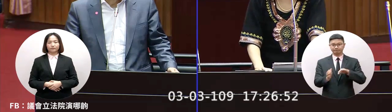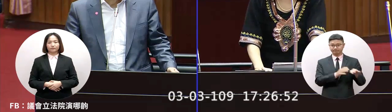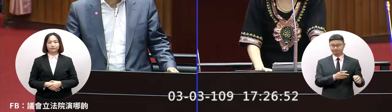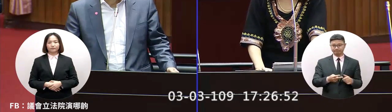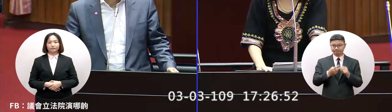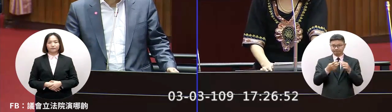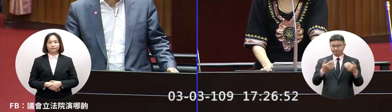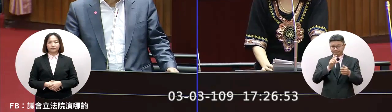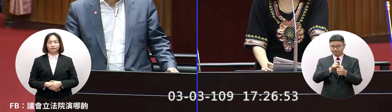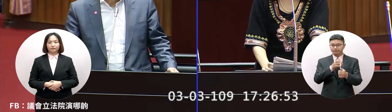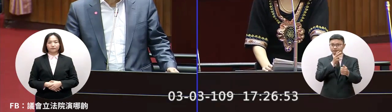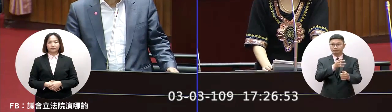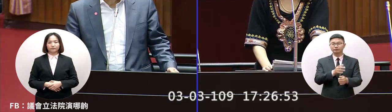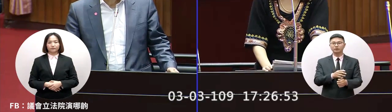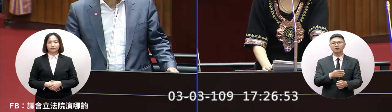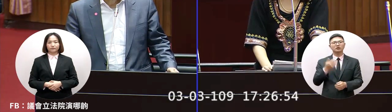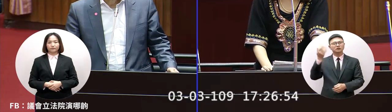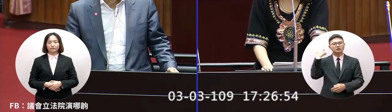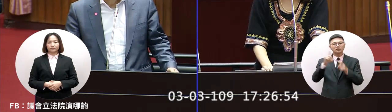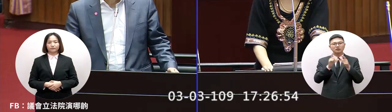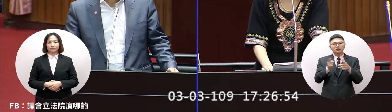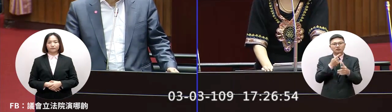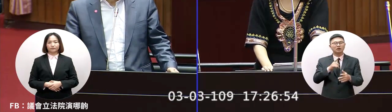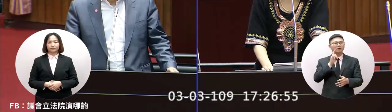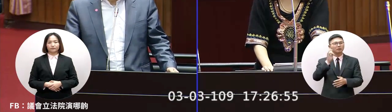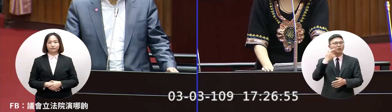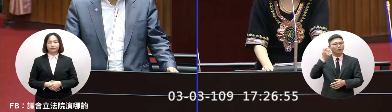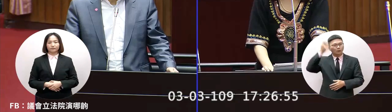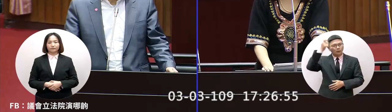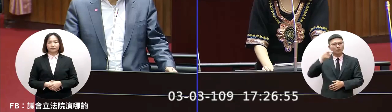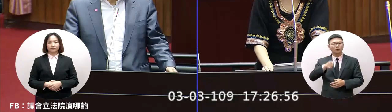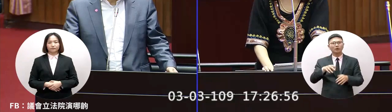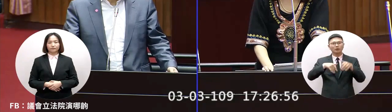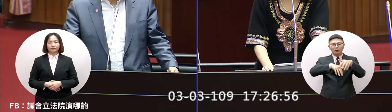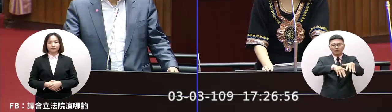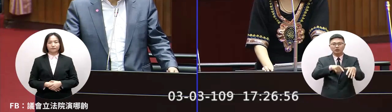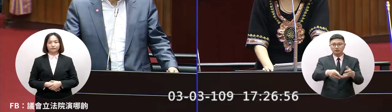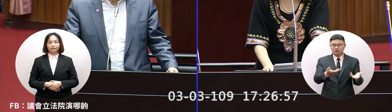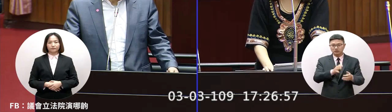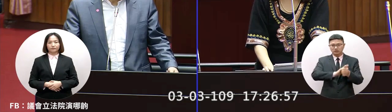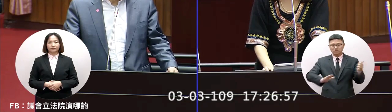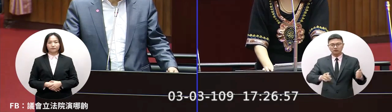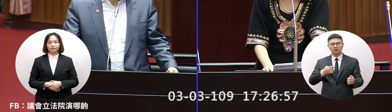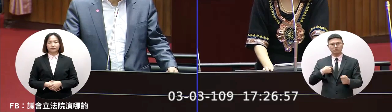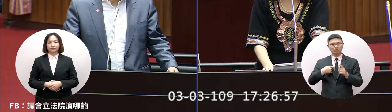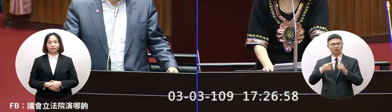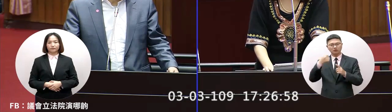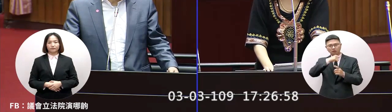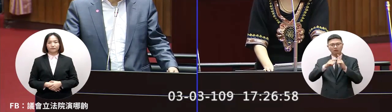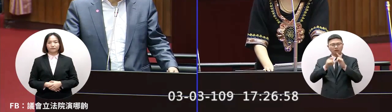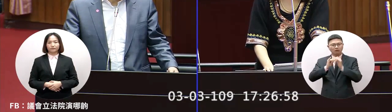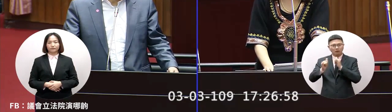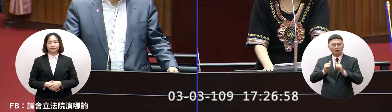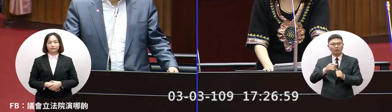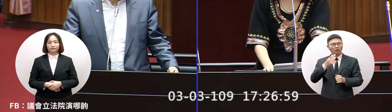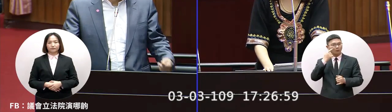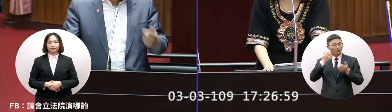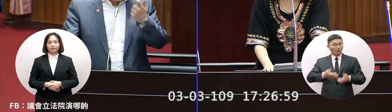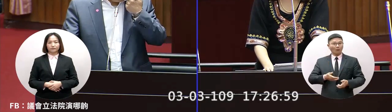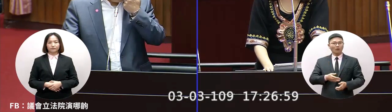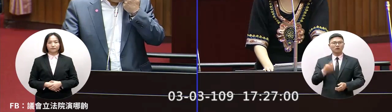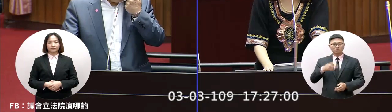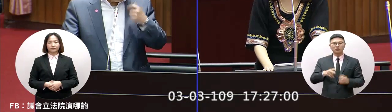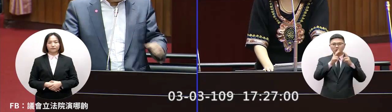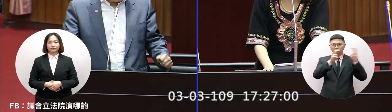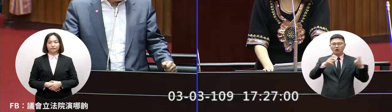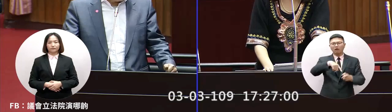题哈。那之前因为大甲妈祖绕境的事情，引爆了全台湾大家民众高度的关注，那也庙方承受